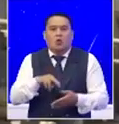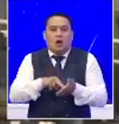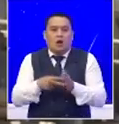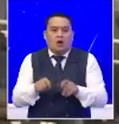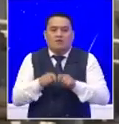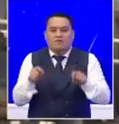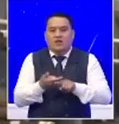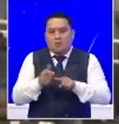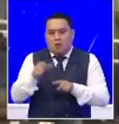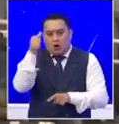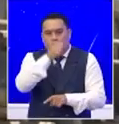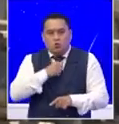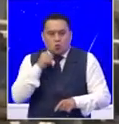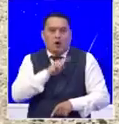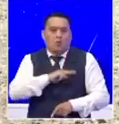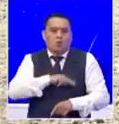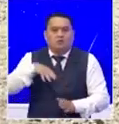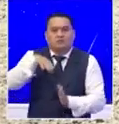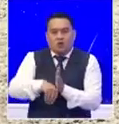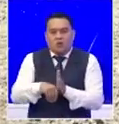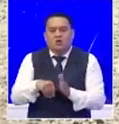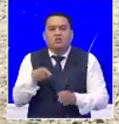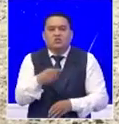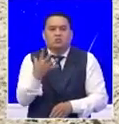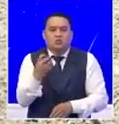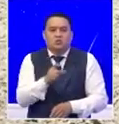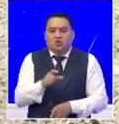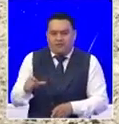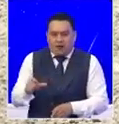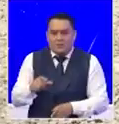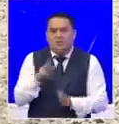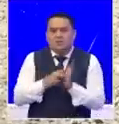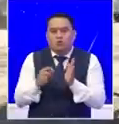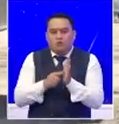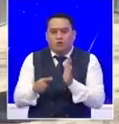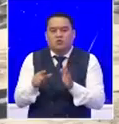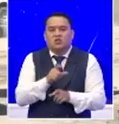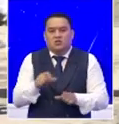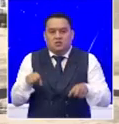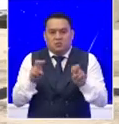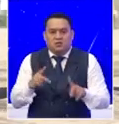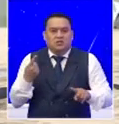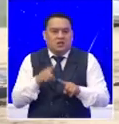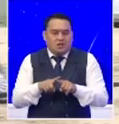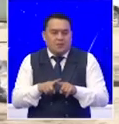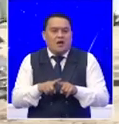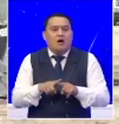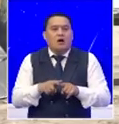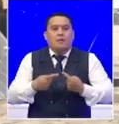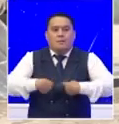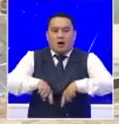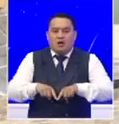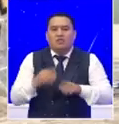планируют уже в этом. Сейчас в работах задействовано почти 1500 человек и 785 единиц техники. По словам подрядчика,